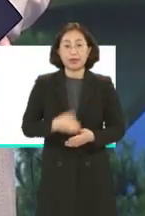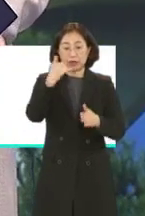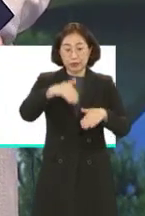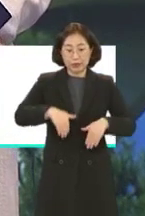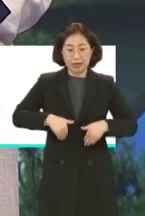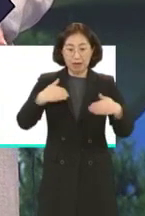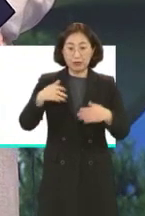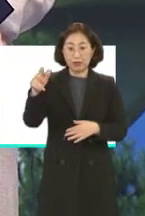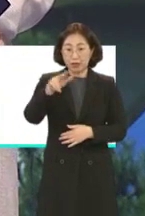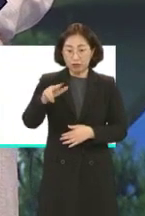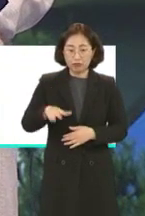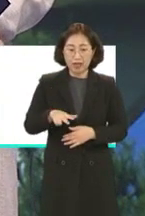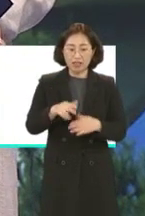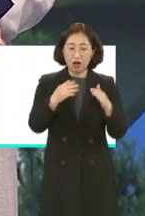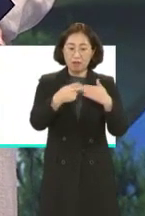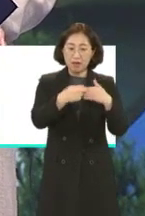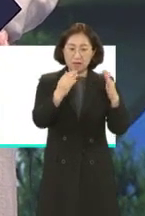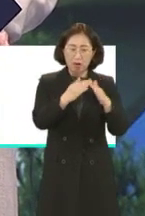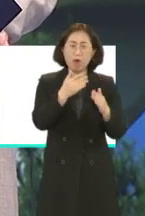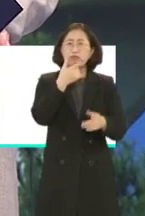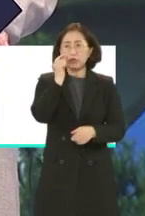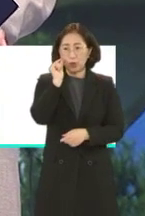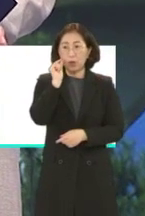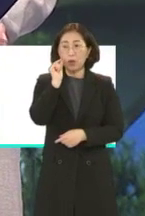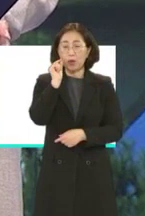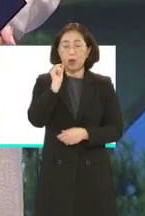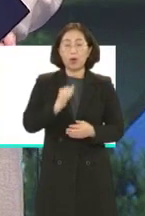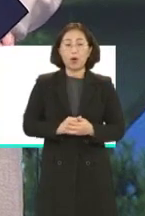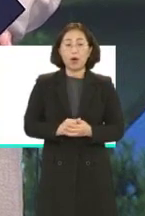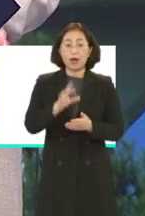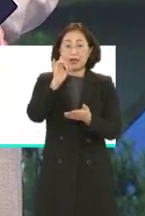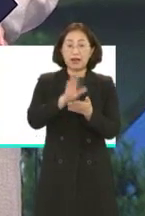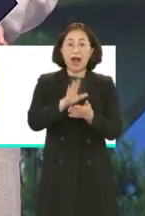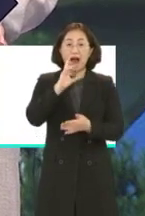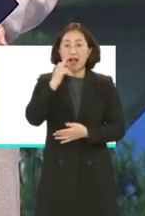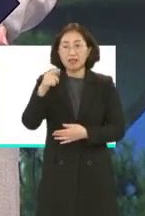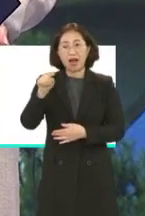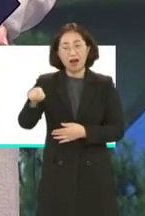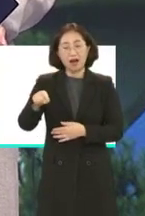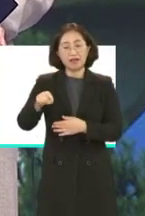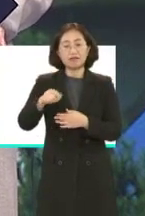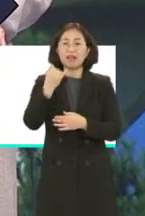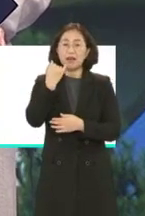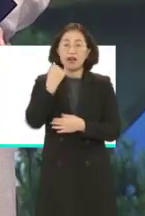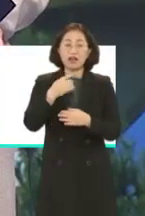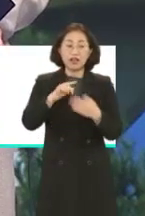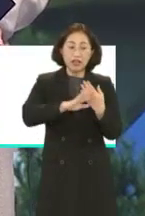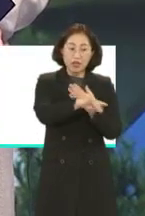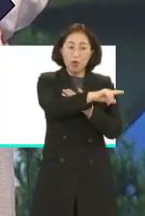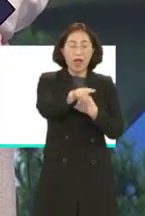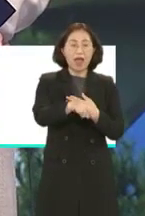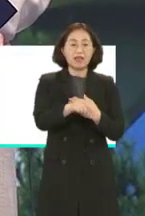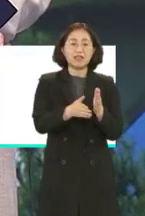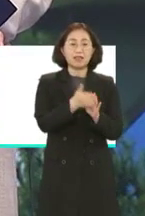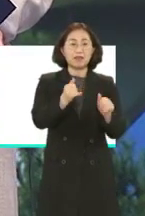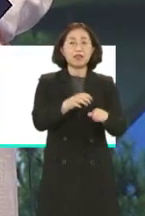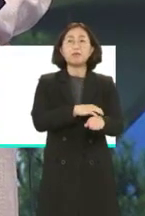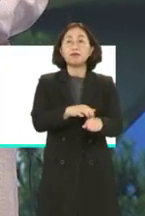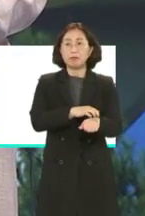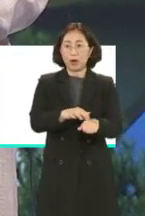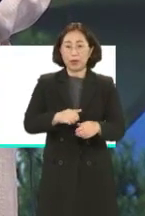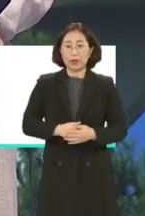충남은 전국에서 의료 인프라 부족 지역에 꼽힐 정도인데 천안과 아산 등을 제외하면 시군 주민들이 큰 불편을 겪고